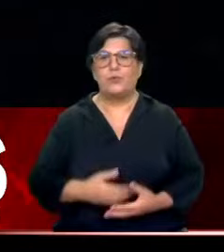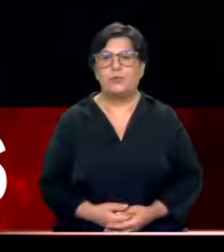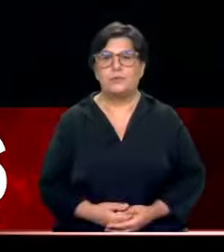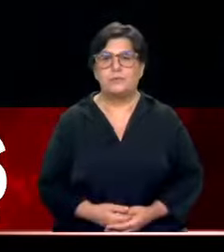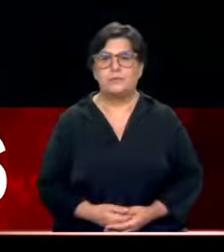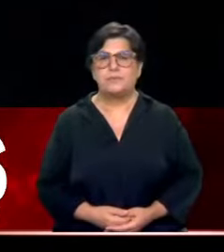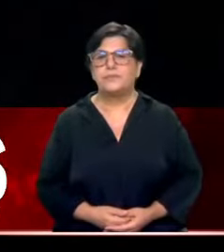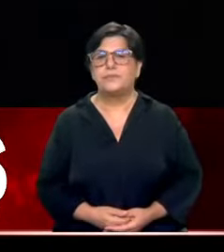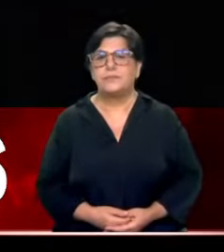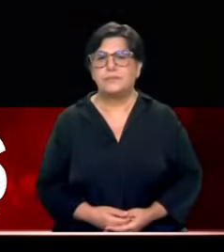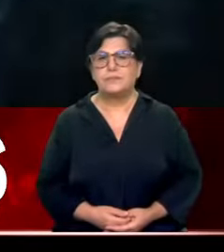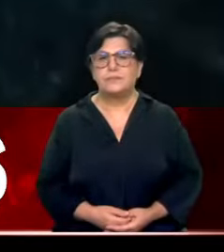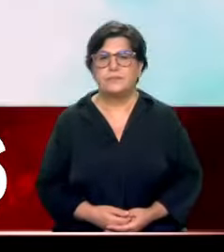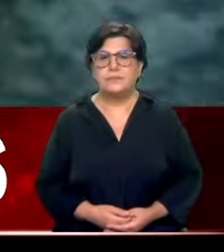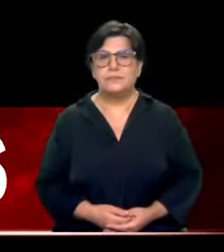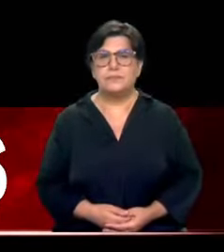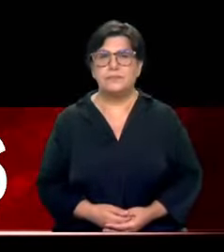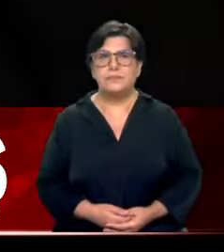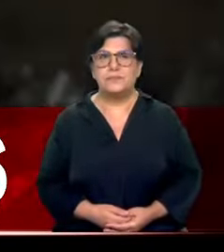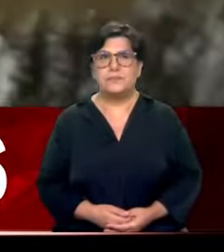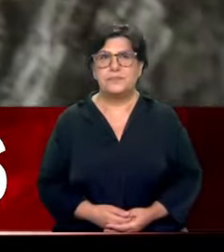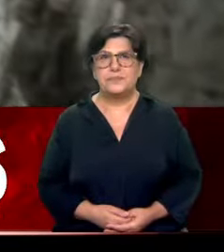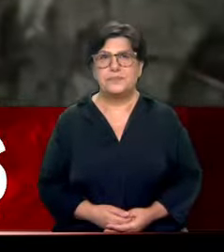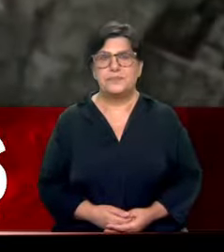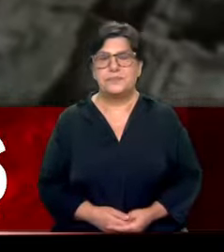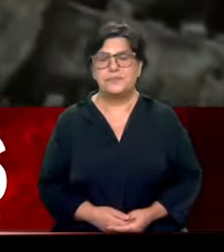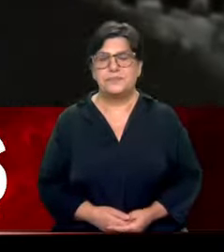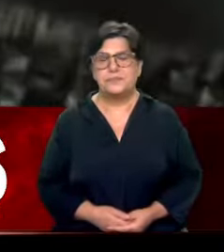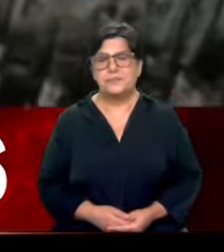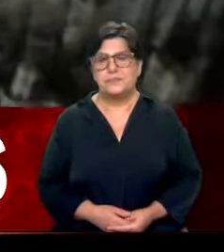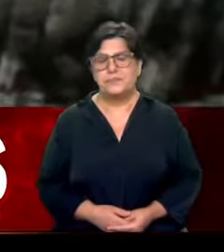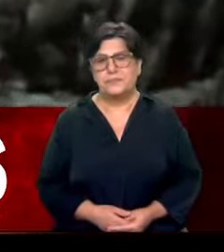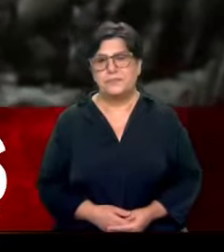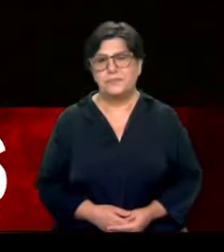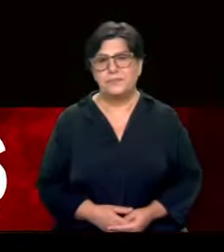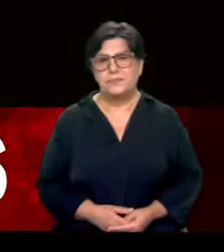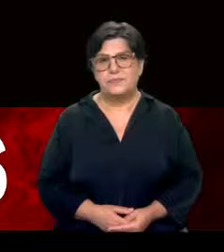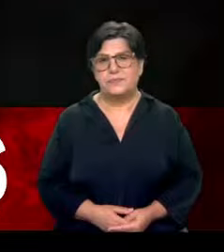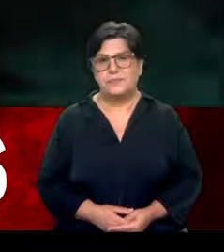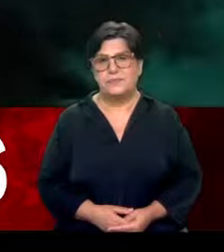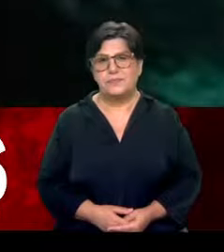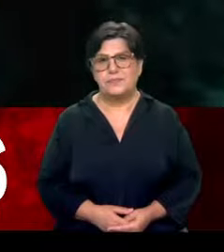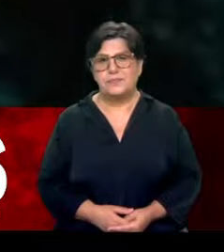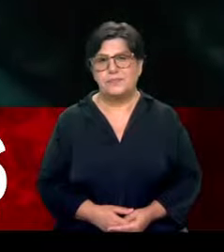eye of the enemy is moving.